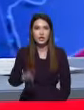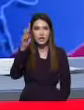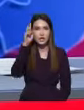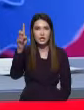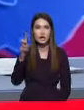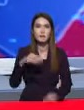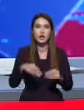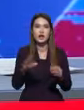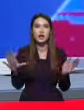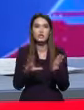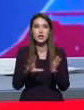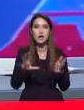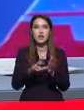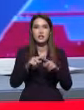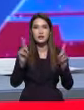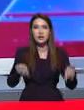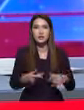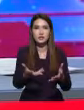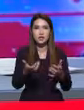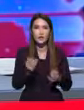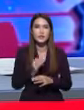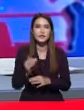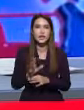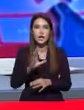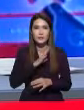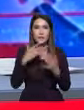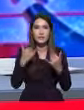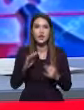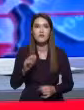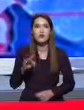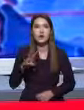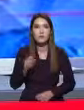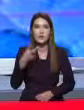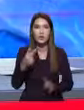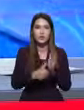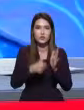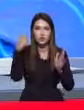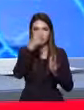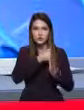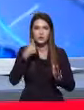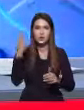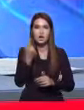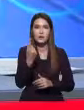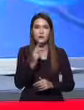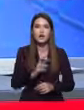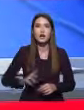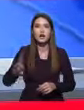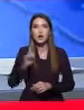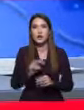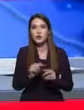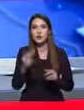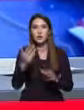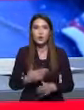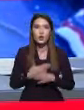Елімізде егіс алқаптарының электрондық картасын алу кейінге шегерілді. Енді фермерлерден 2026 жылдың 1 қаңтарына дейін субсидия